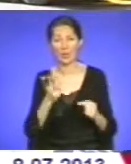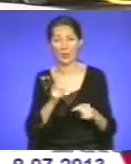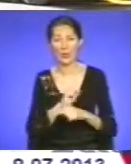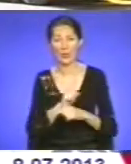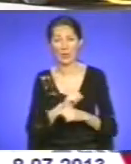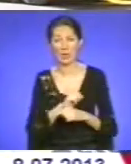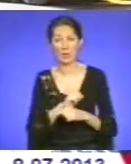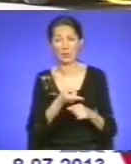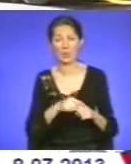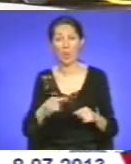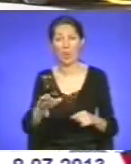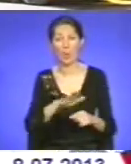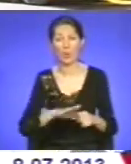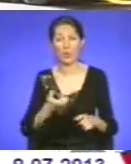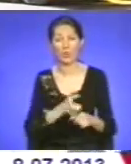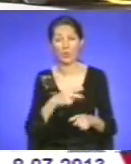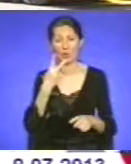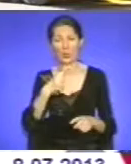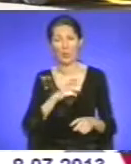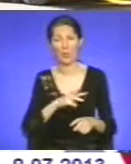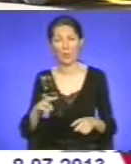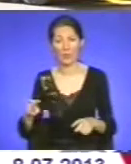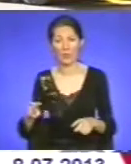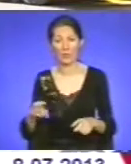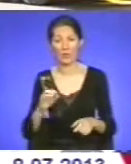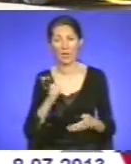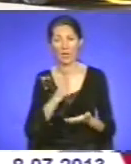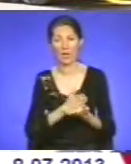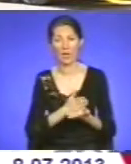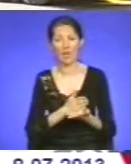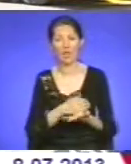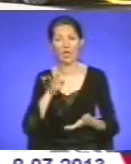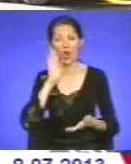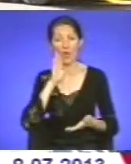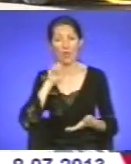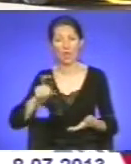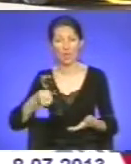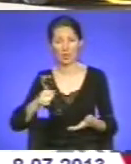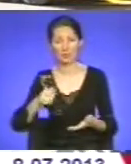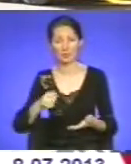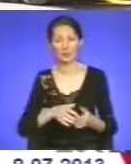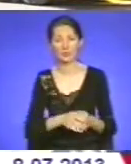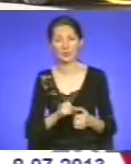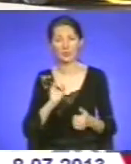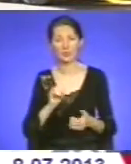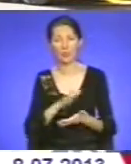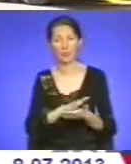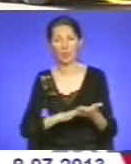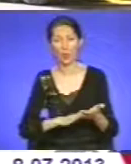це площа більше 20 квадратних метрів і наявність води. І